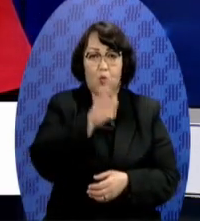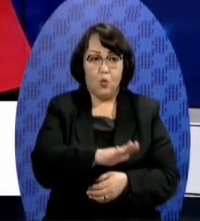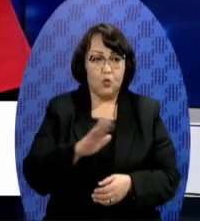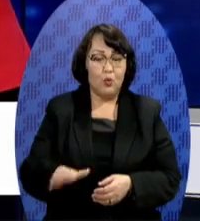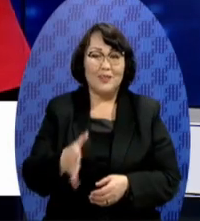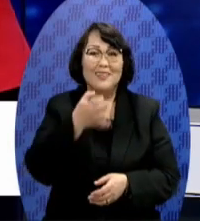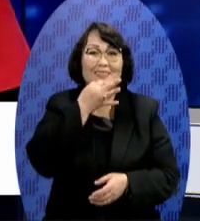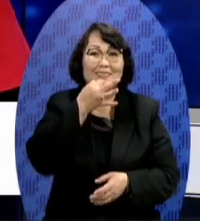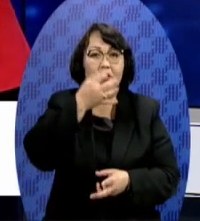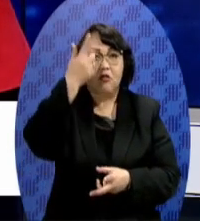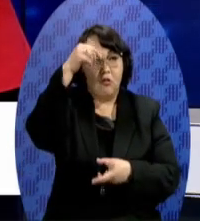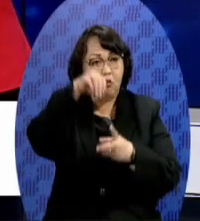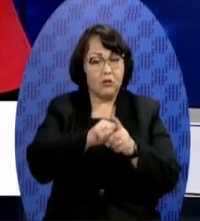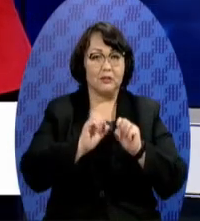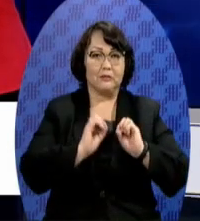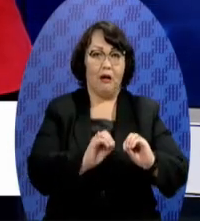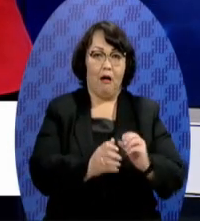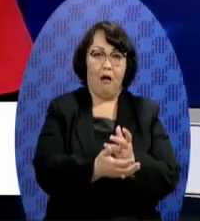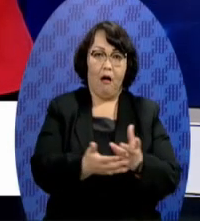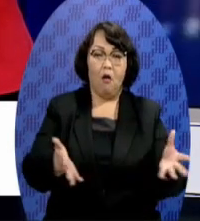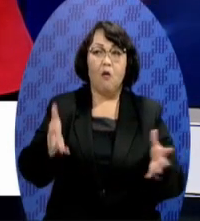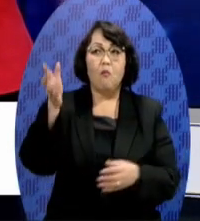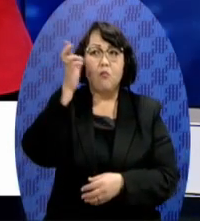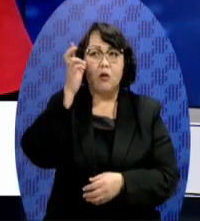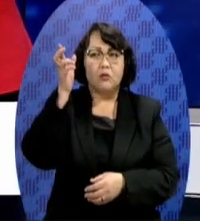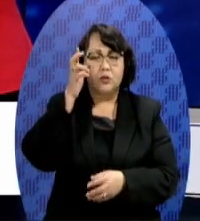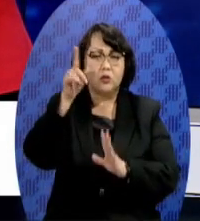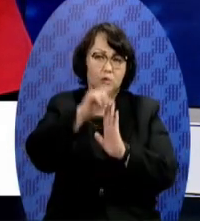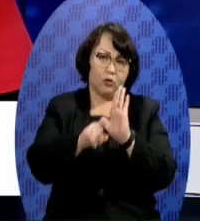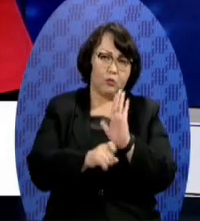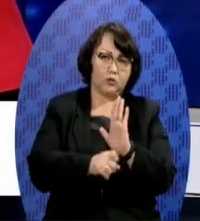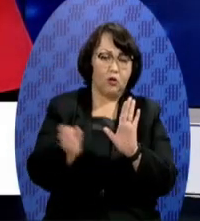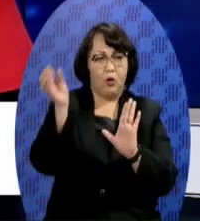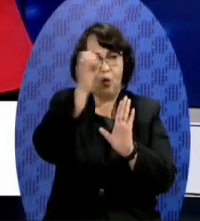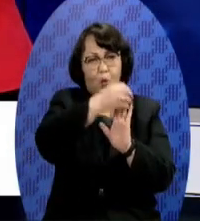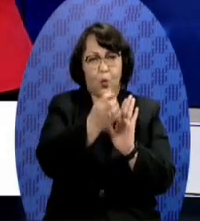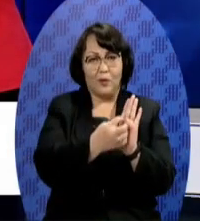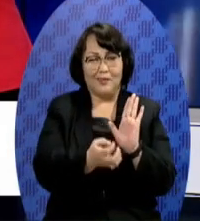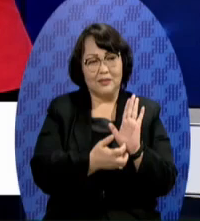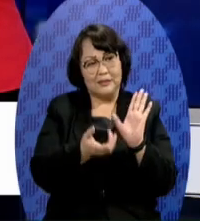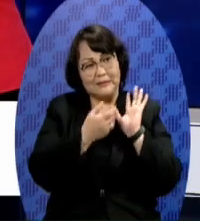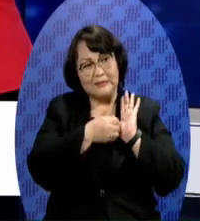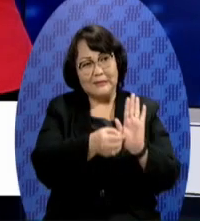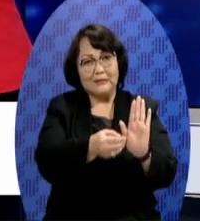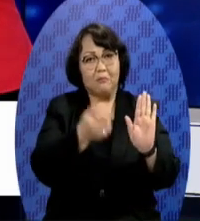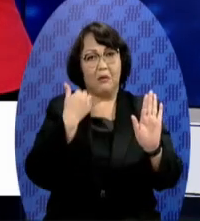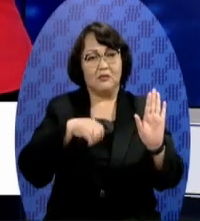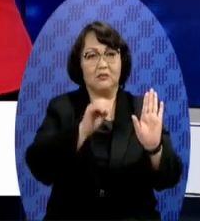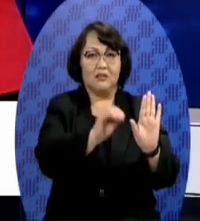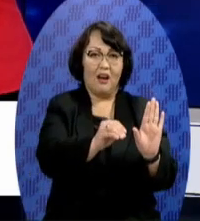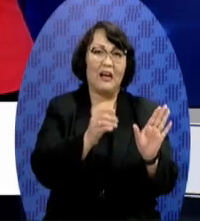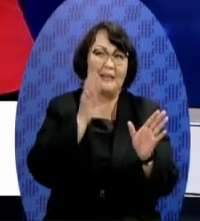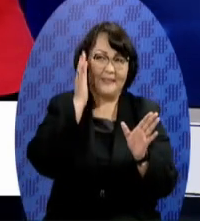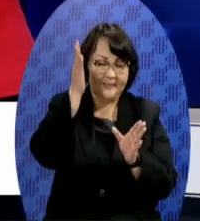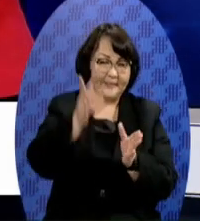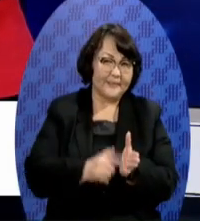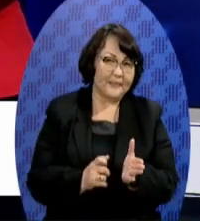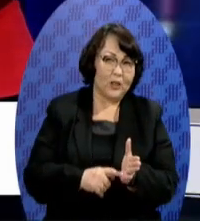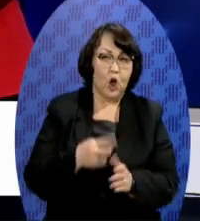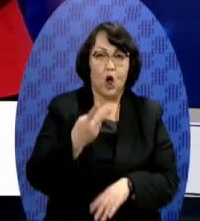тулд боловсролын тогтолцоо агуулгаа ч гэсэн эргэж харах шаардлага үүсч байна. За цаашдаа одоо энэ Алсын хараа 2050 Монгол